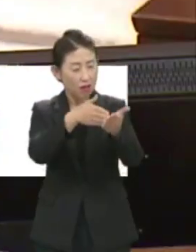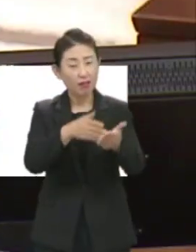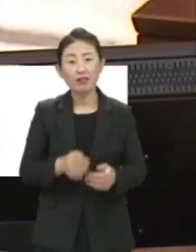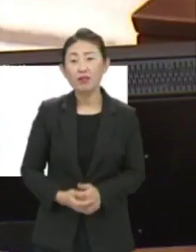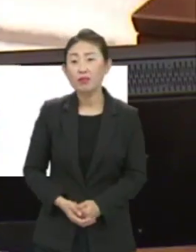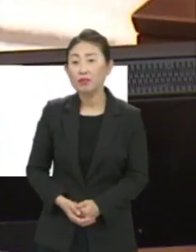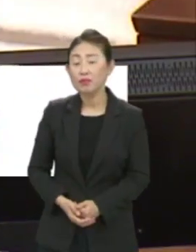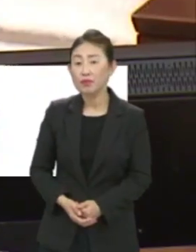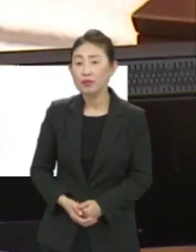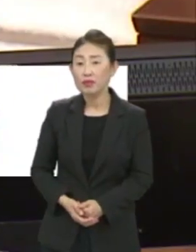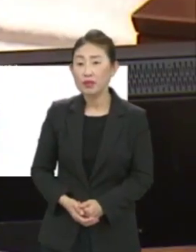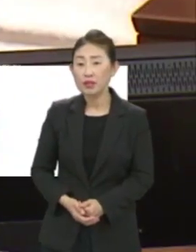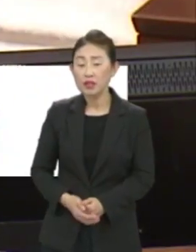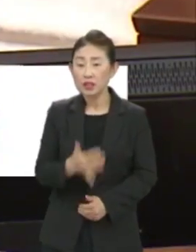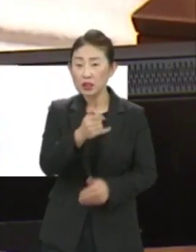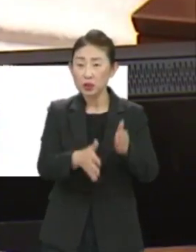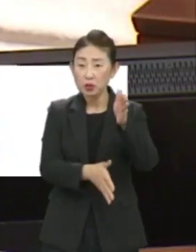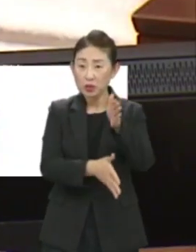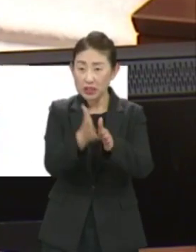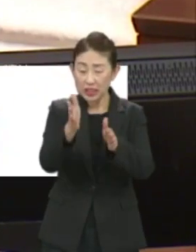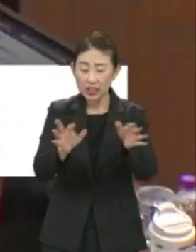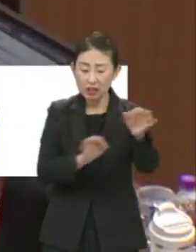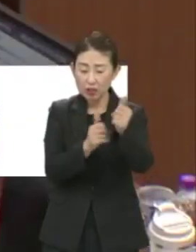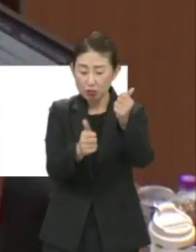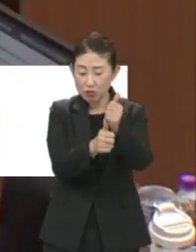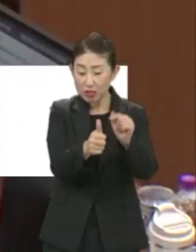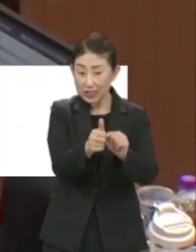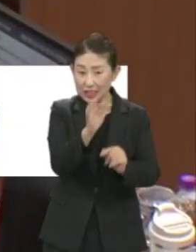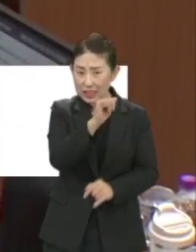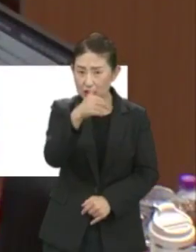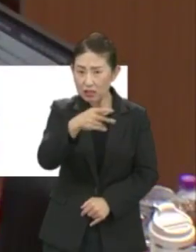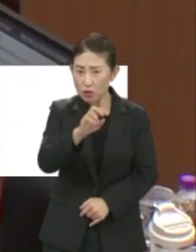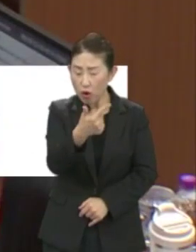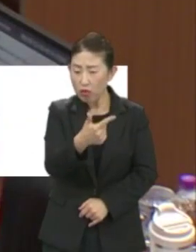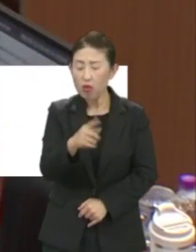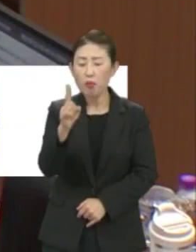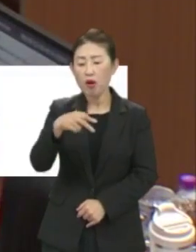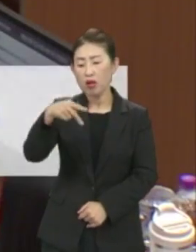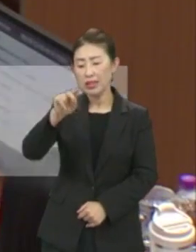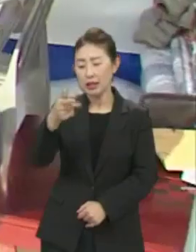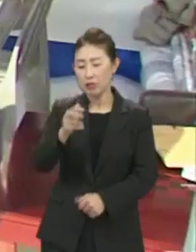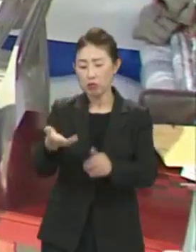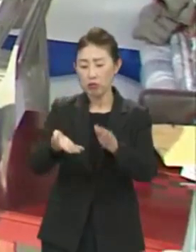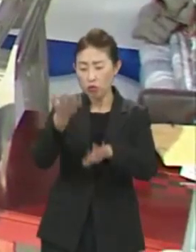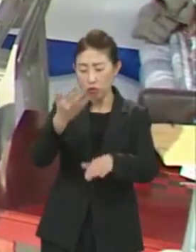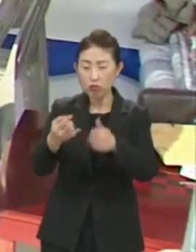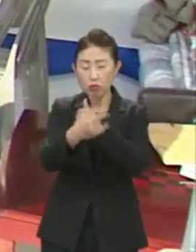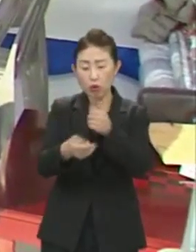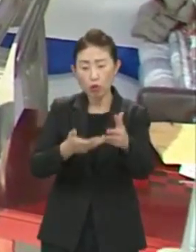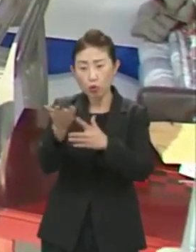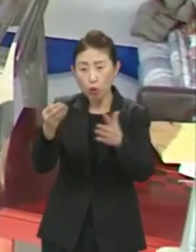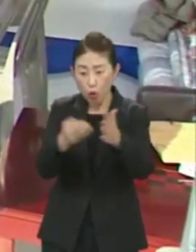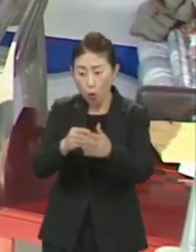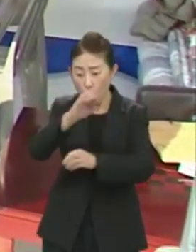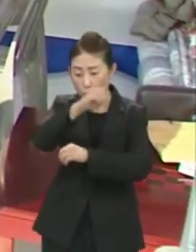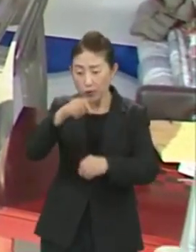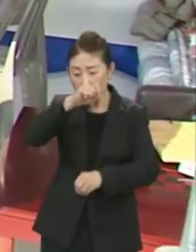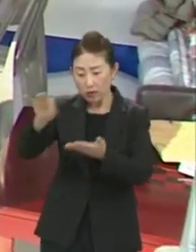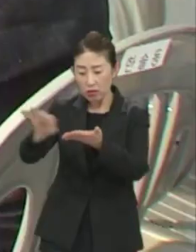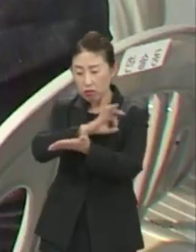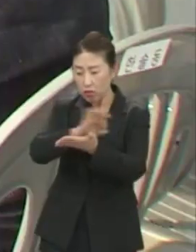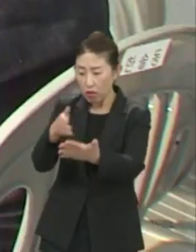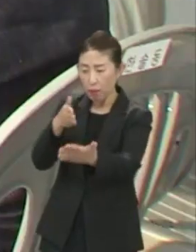요구했습니다. 이에 세종시 이승원 경제부시장은 상임위에서 통과된 예산이 예결위에서 돌연 전액